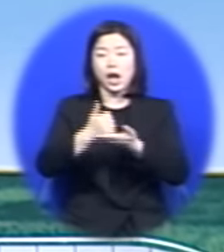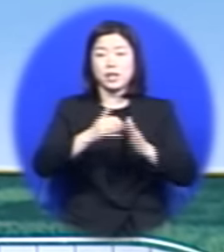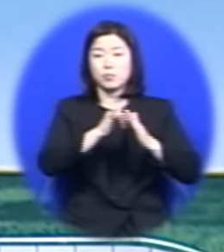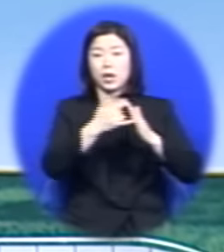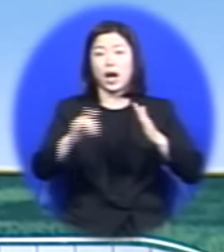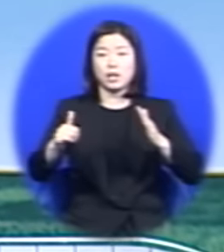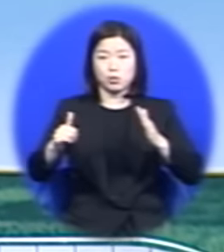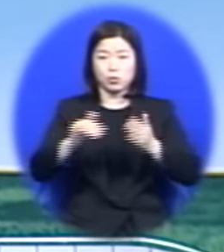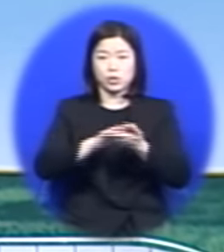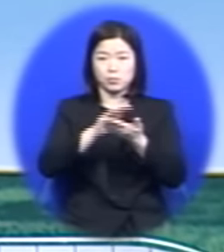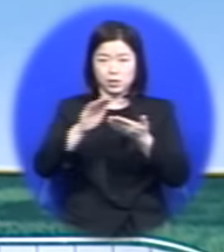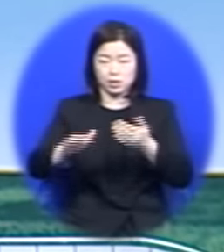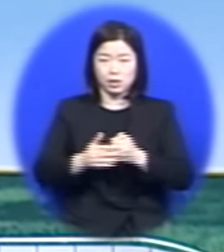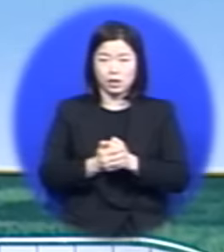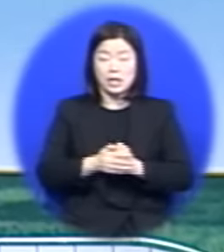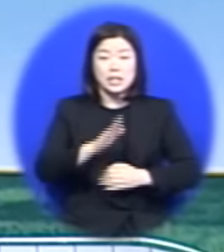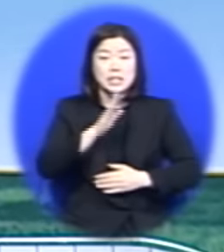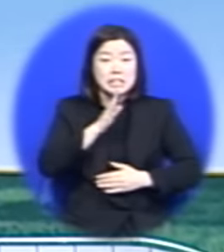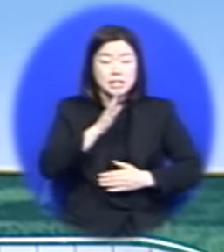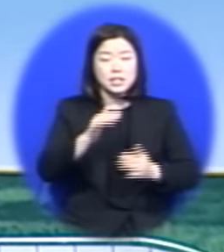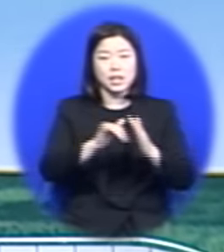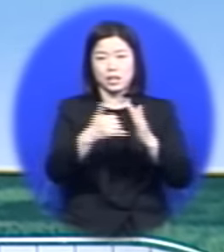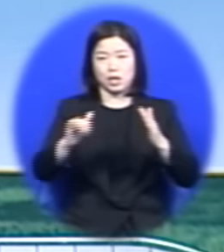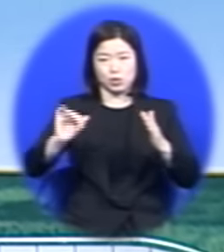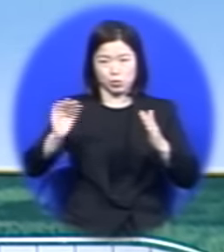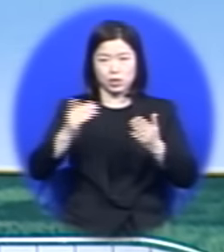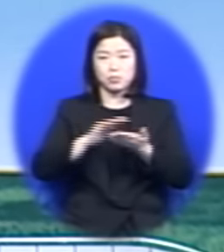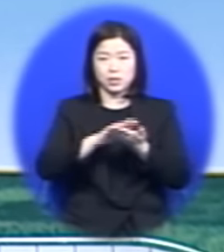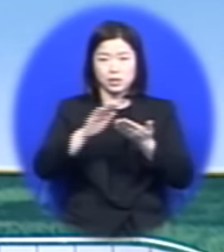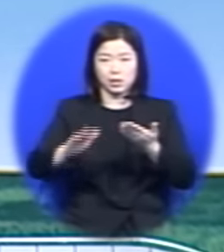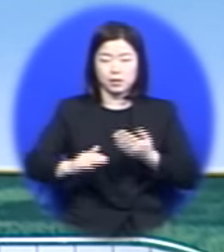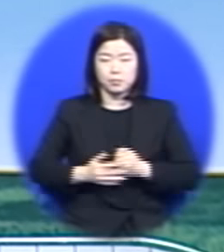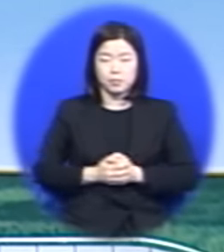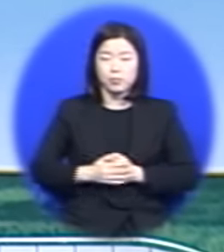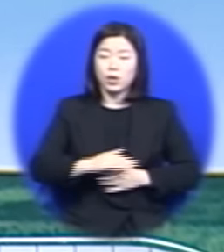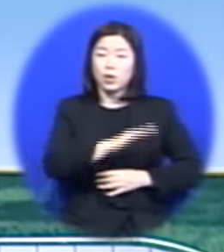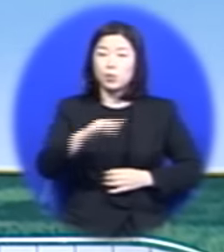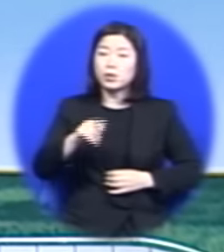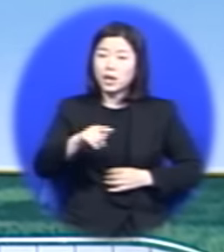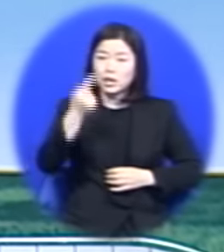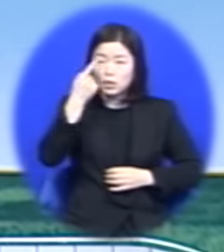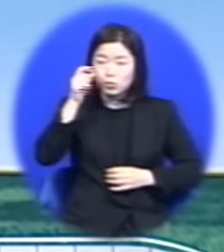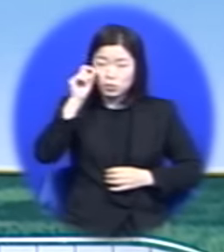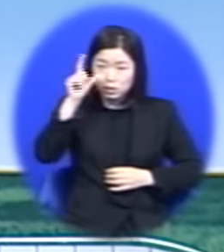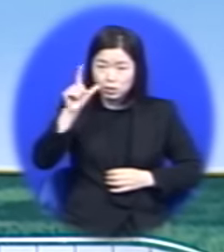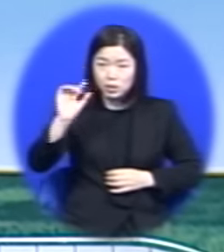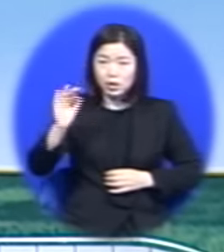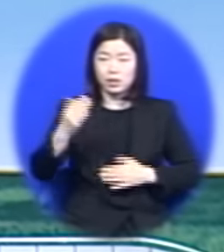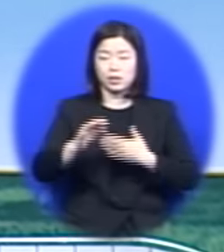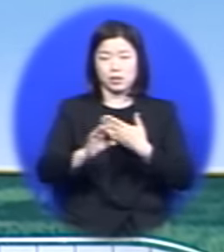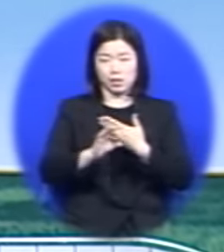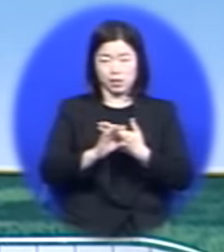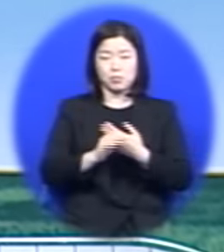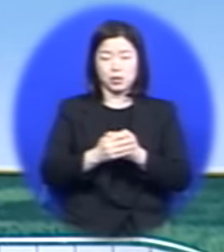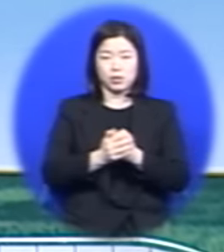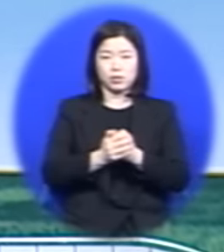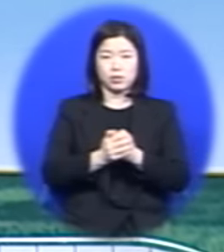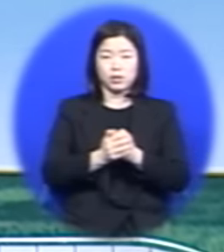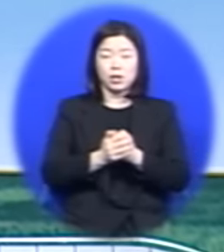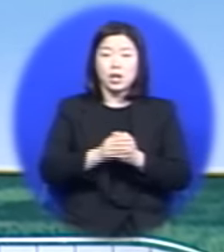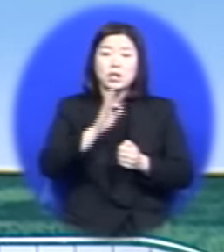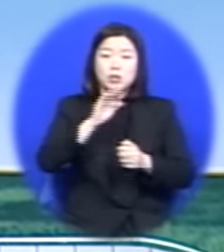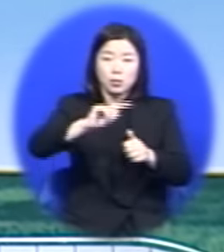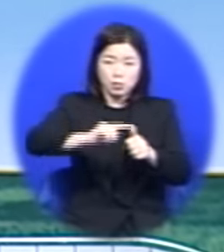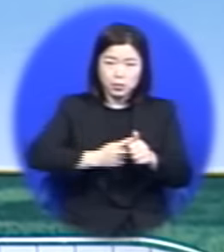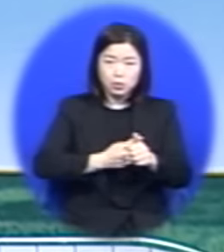가족입니다. 진짜 가족인 거죠. 우리가 이 눈이 뜨이게 되어야